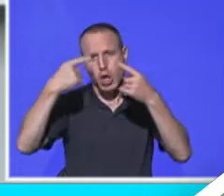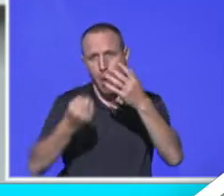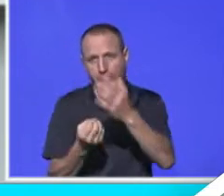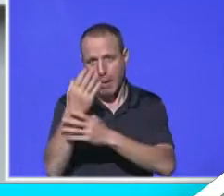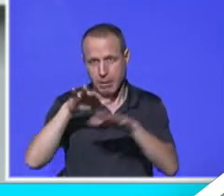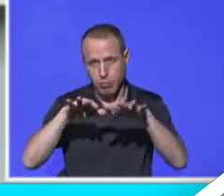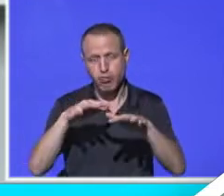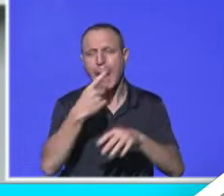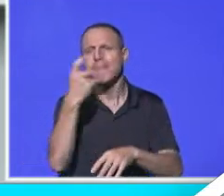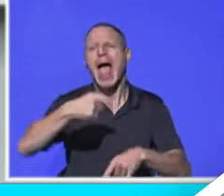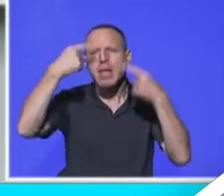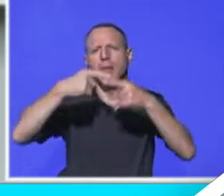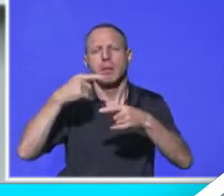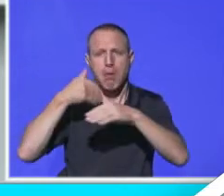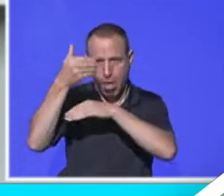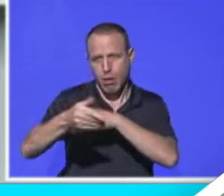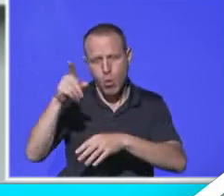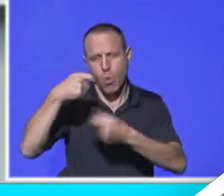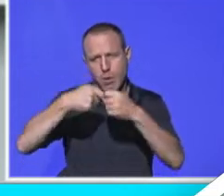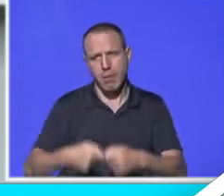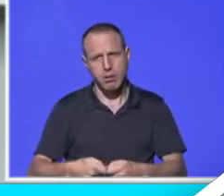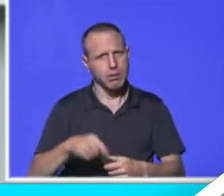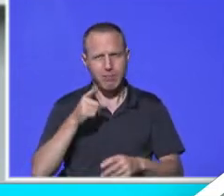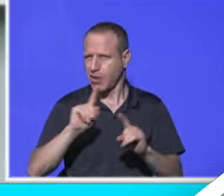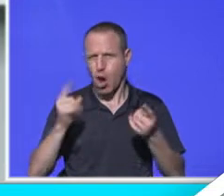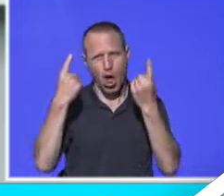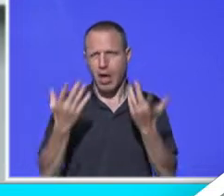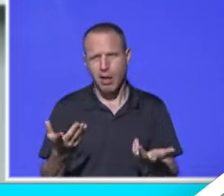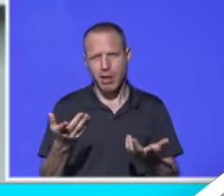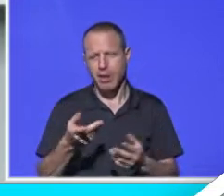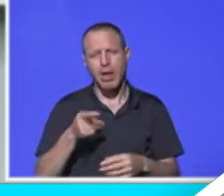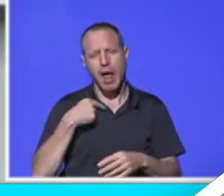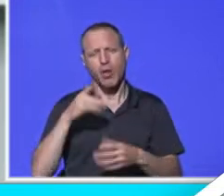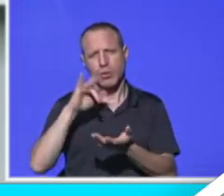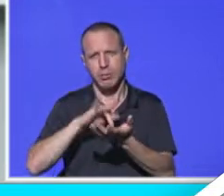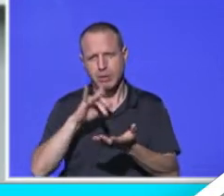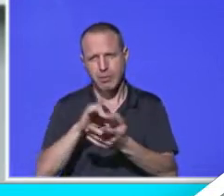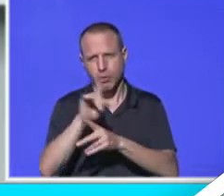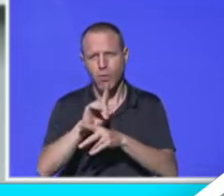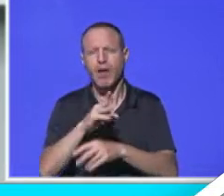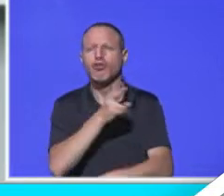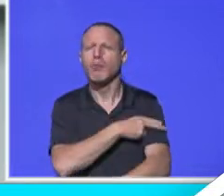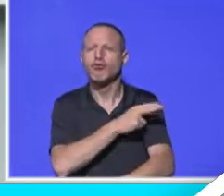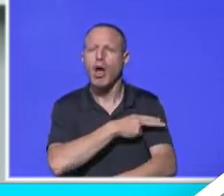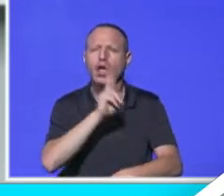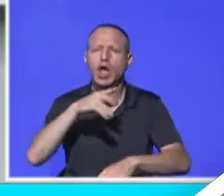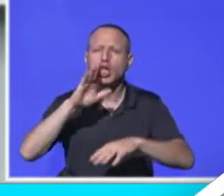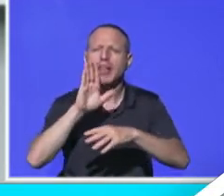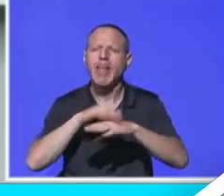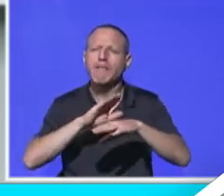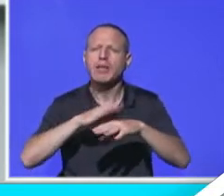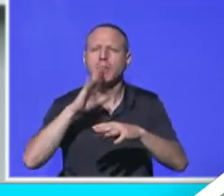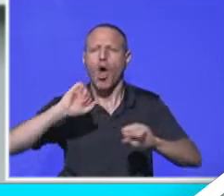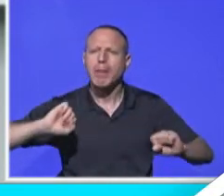קרה, זה פשוט לא יעלה על הדעת. אנחנו נמצאים בתקופה שבה למשטרה יש תפקיד מאוד מאוד